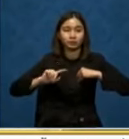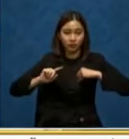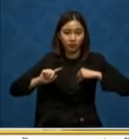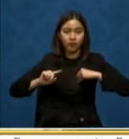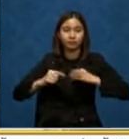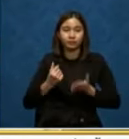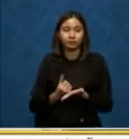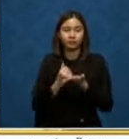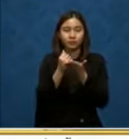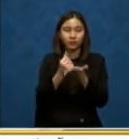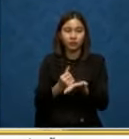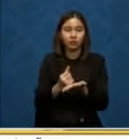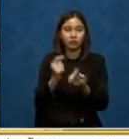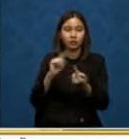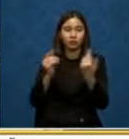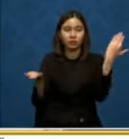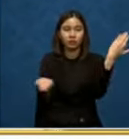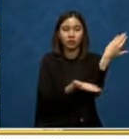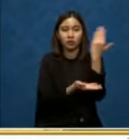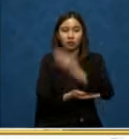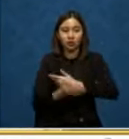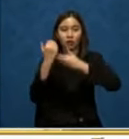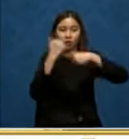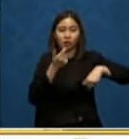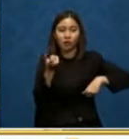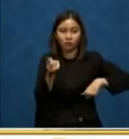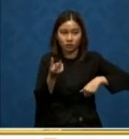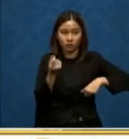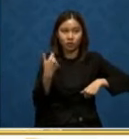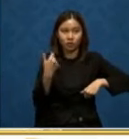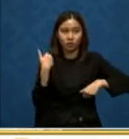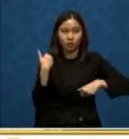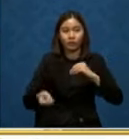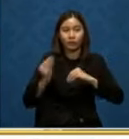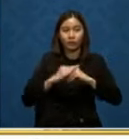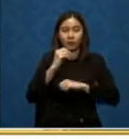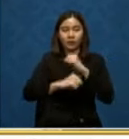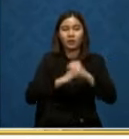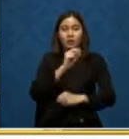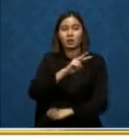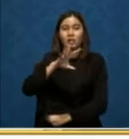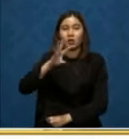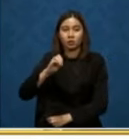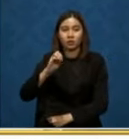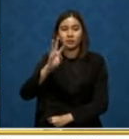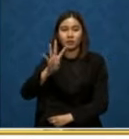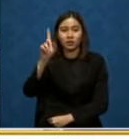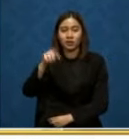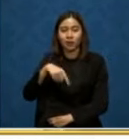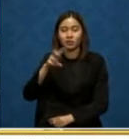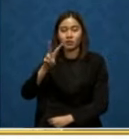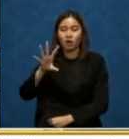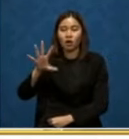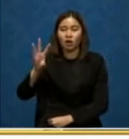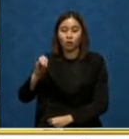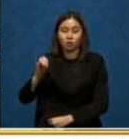การช่วยเหลือในการตัดอ้อยสดไปอีก 2ฤดูกาลคือปี2564ทัพ